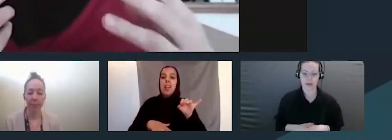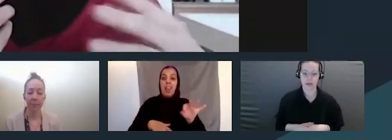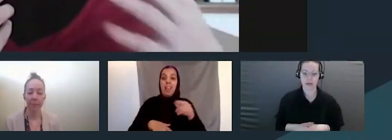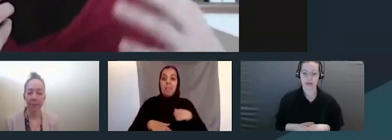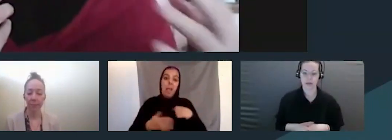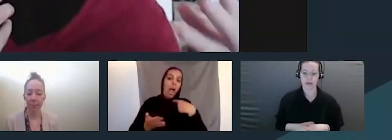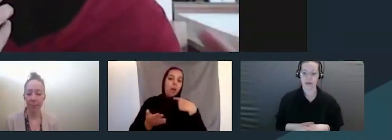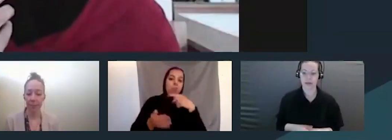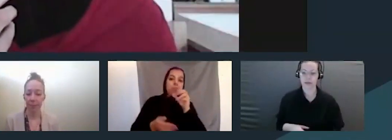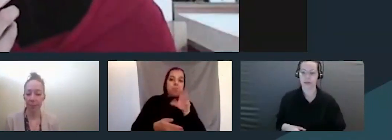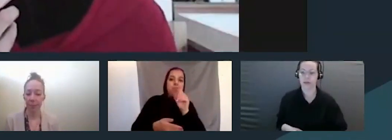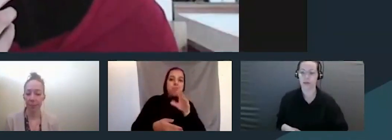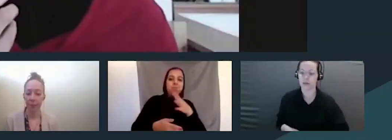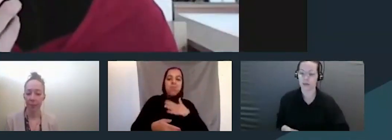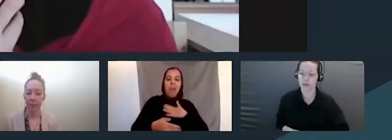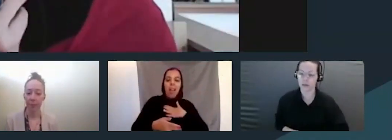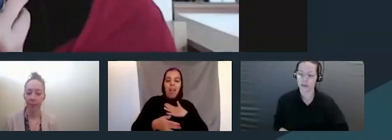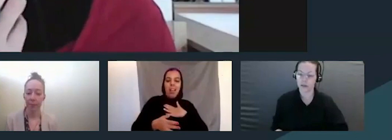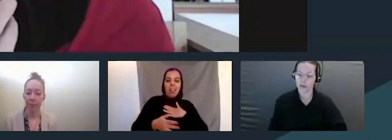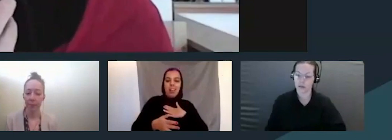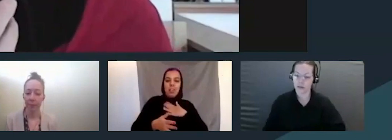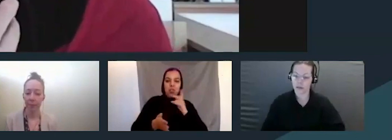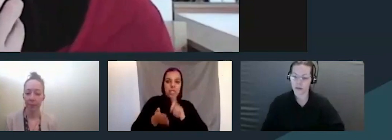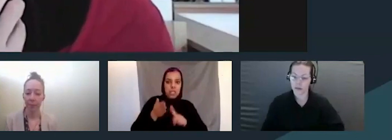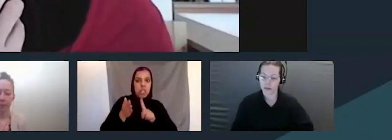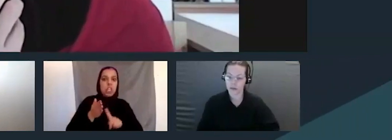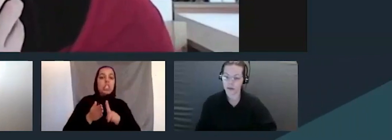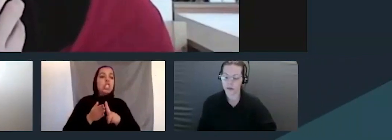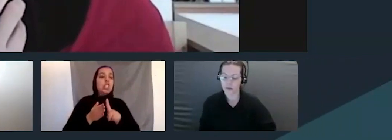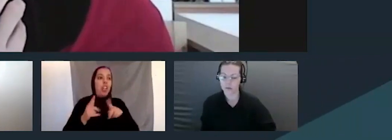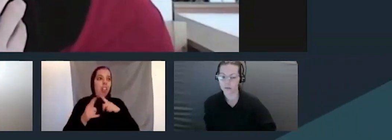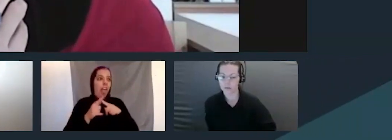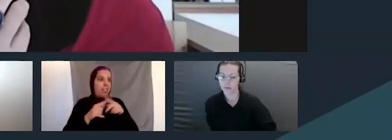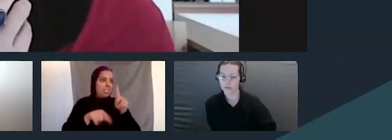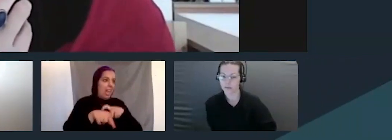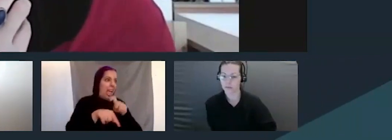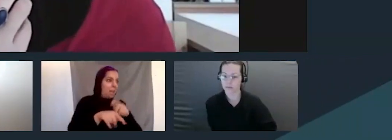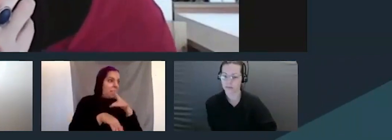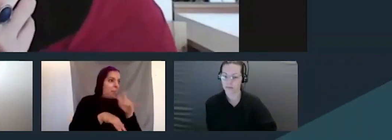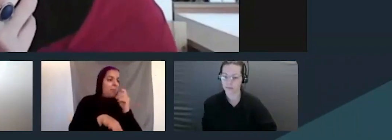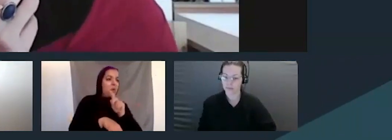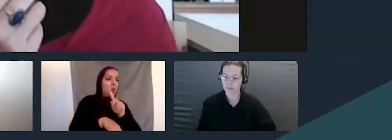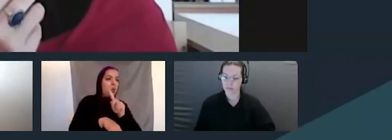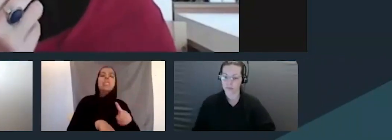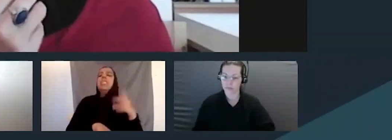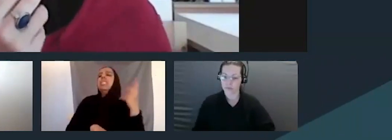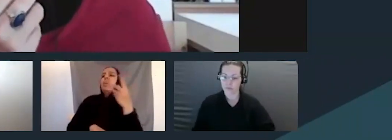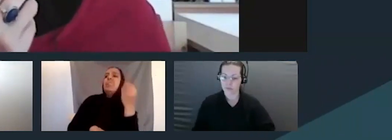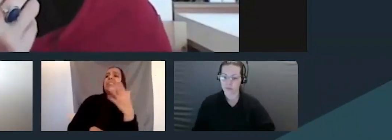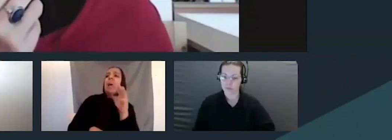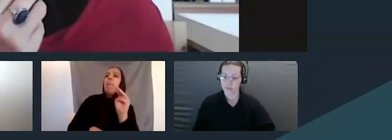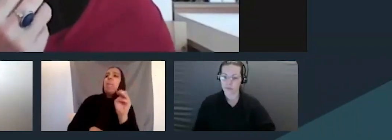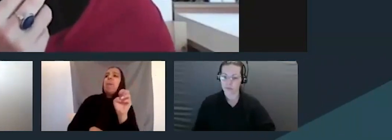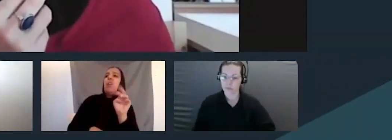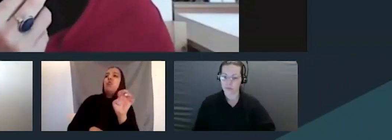questions. Si quelqu'un pourrait dire à Merrick d'éteindre sa vidéo, peut-être qu'il pourrait revenir plus tard.